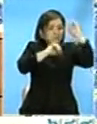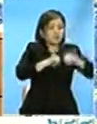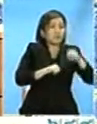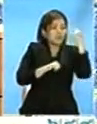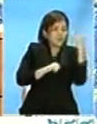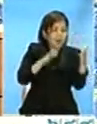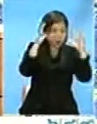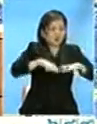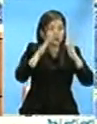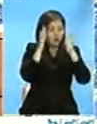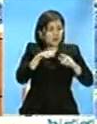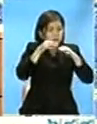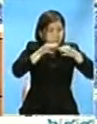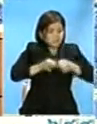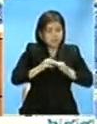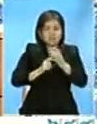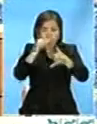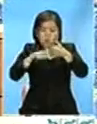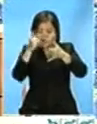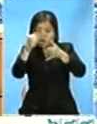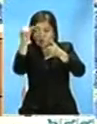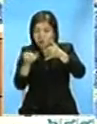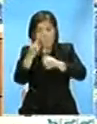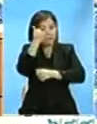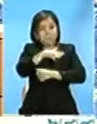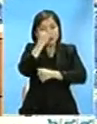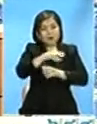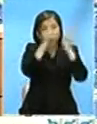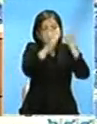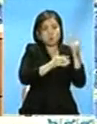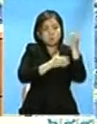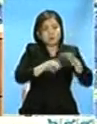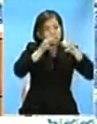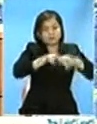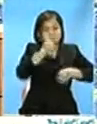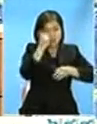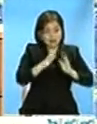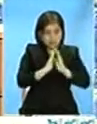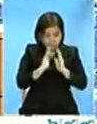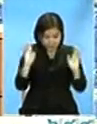ความต้องการแต่สถินความชั่วความดีความเลวผิดถูกไม่ได้ครับท่านประธานครับขอบพระคุณท่านประธานครับ